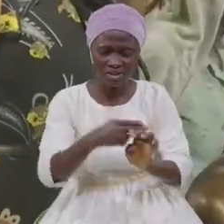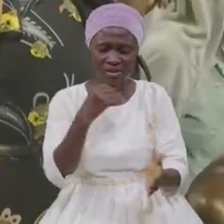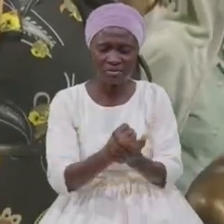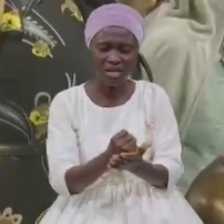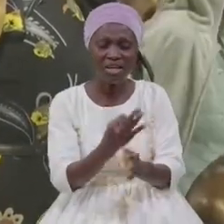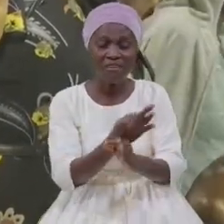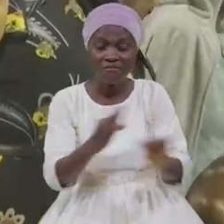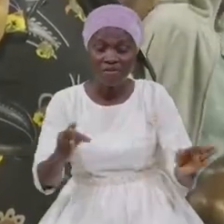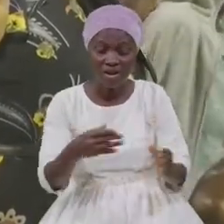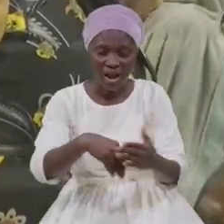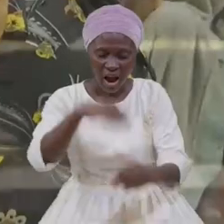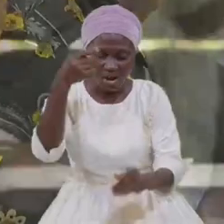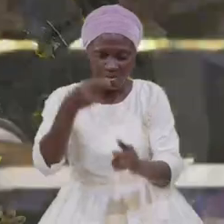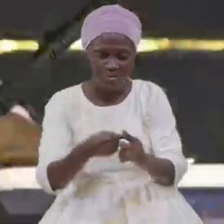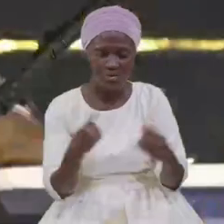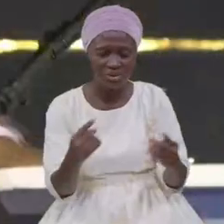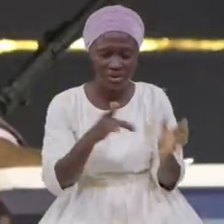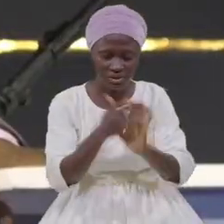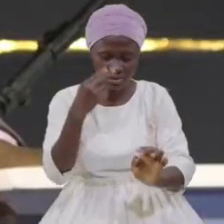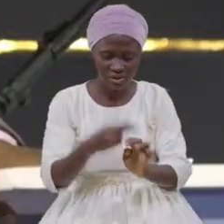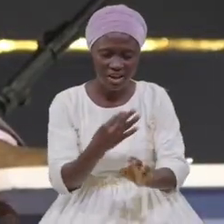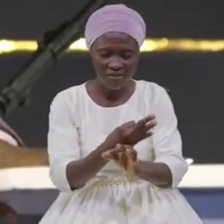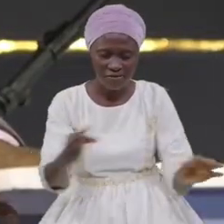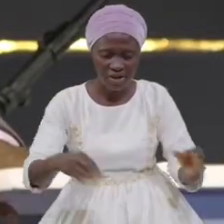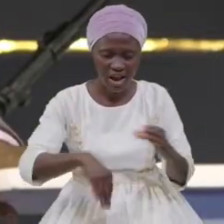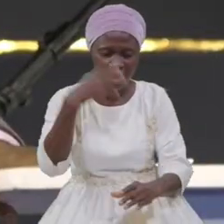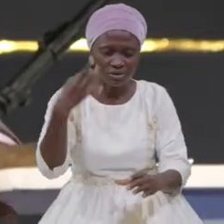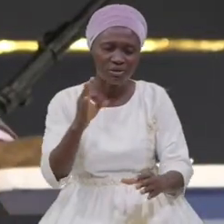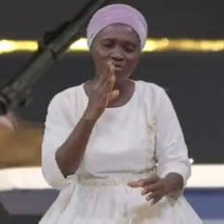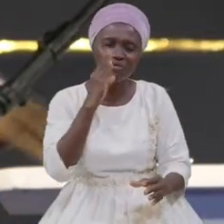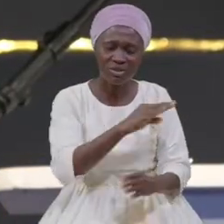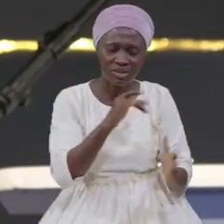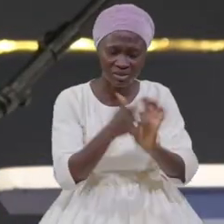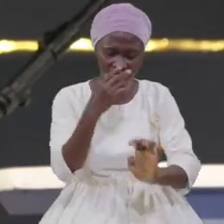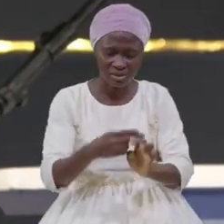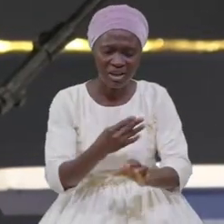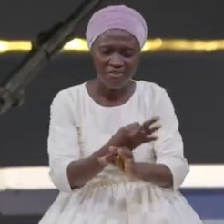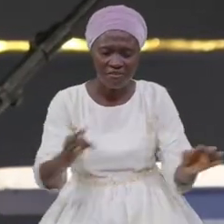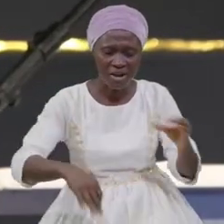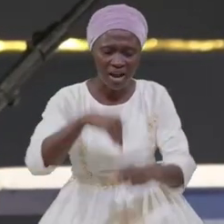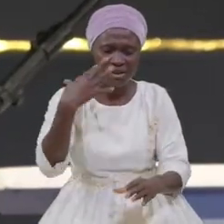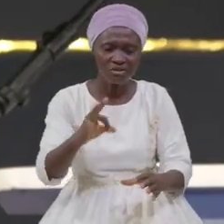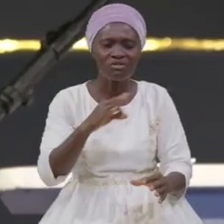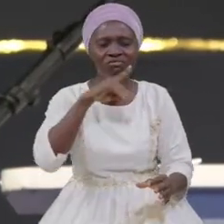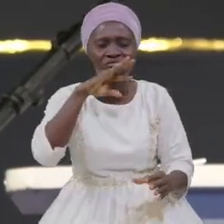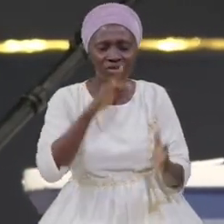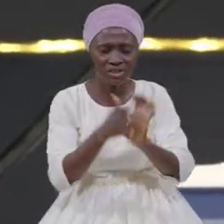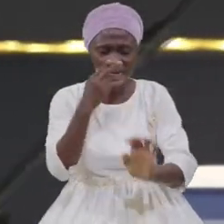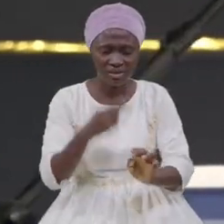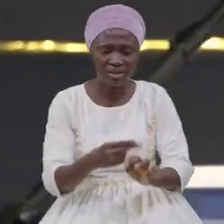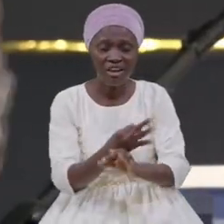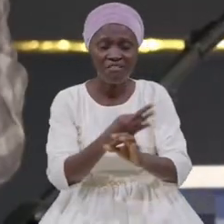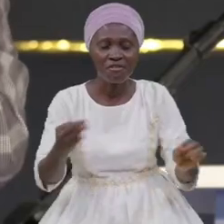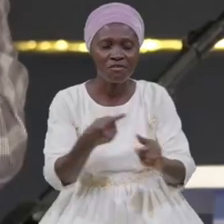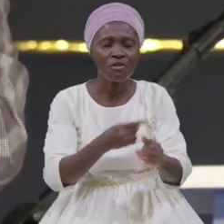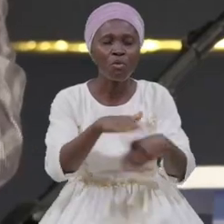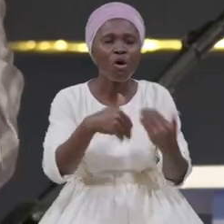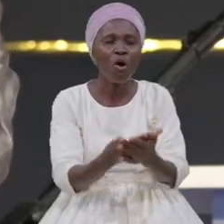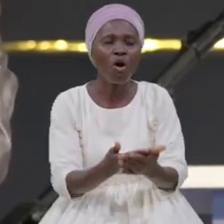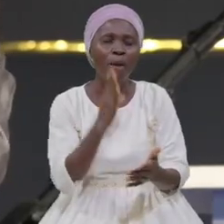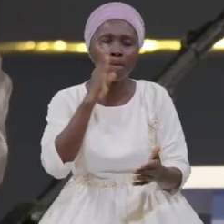Libres de leurs péchés, affranchis du mal, affranchis de la souillure, affranchis de tous ces